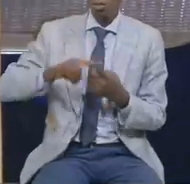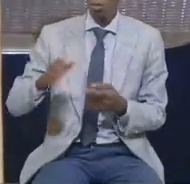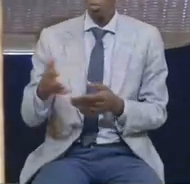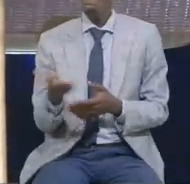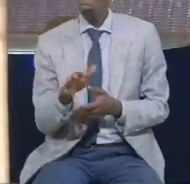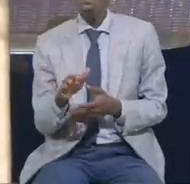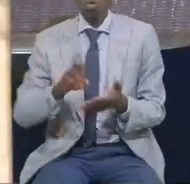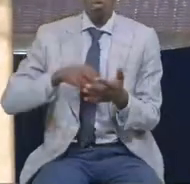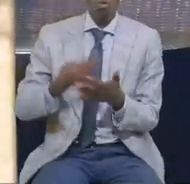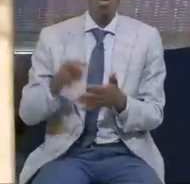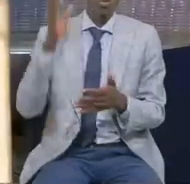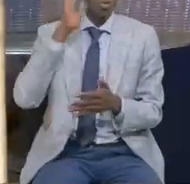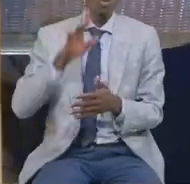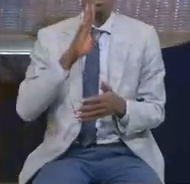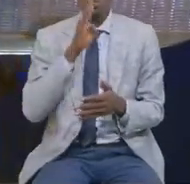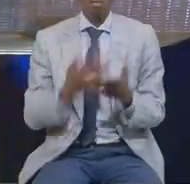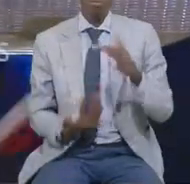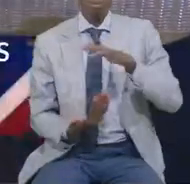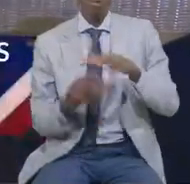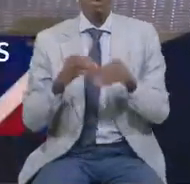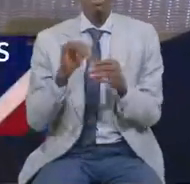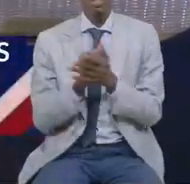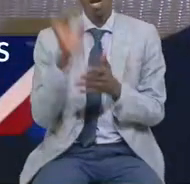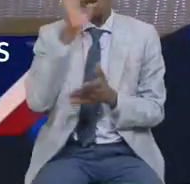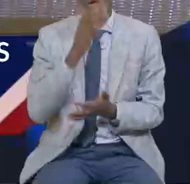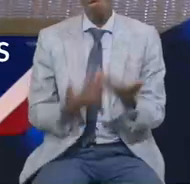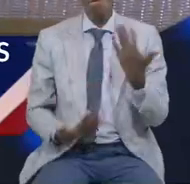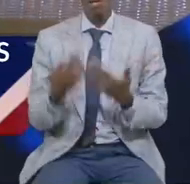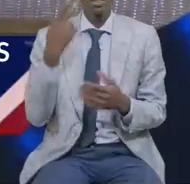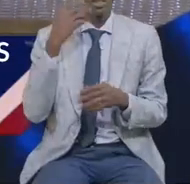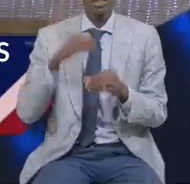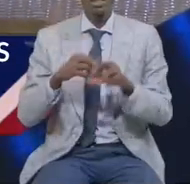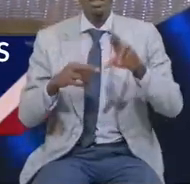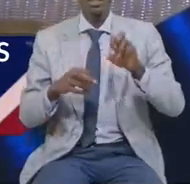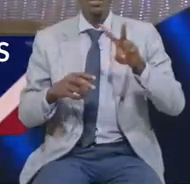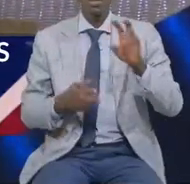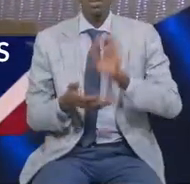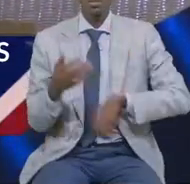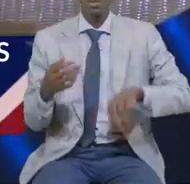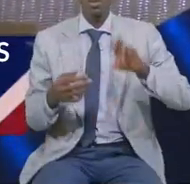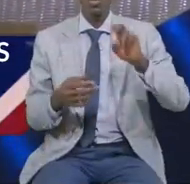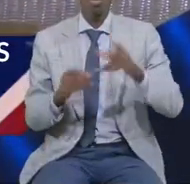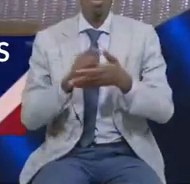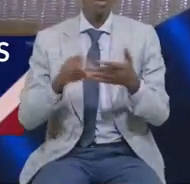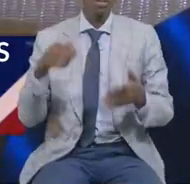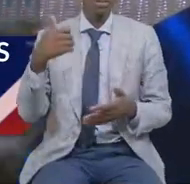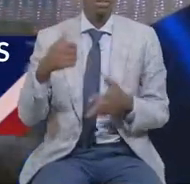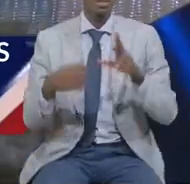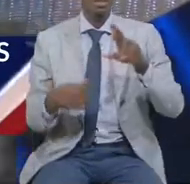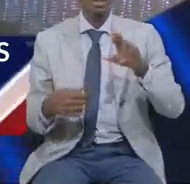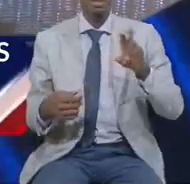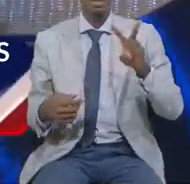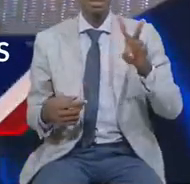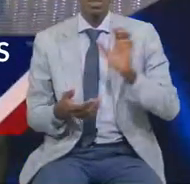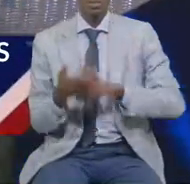à Apocalypse 12. Apocalypse chapitre 12. Le verset 10